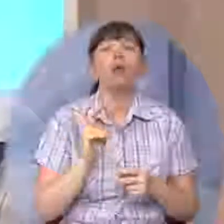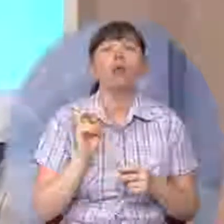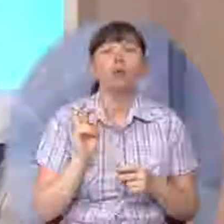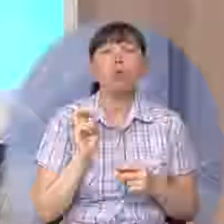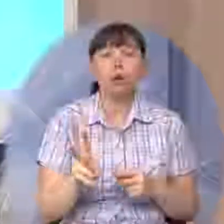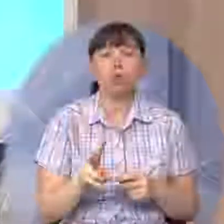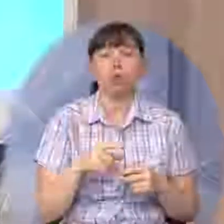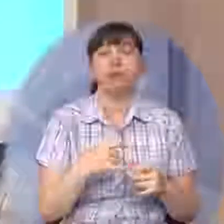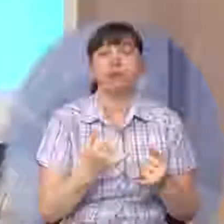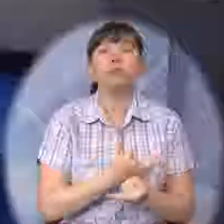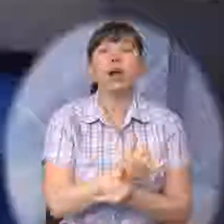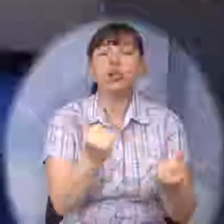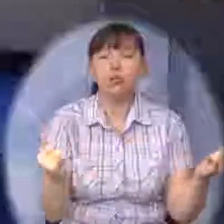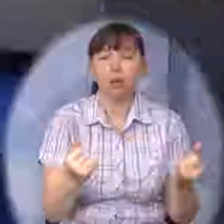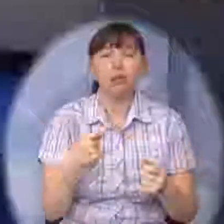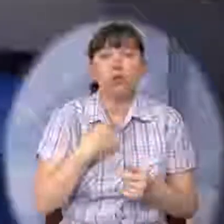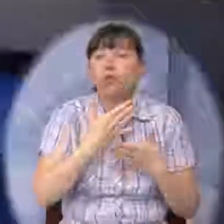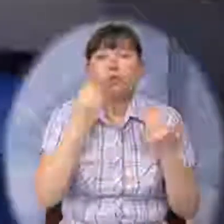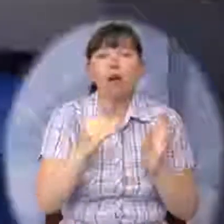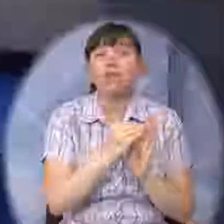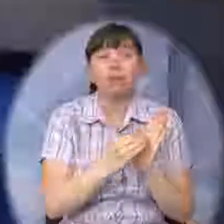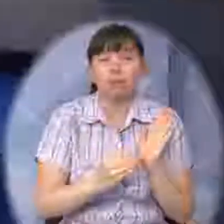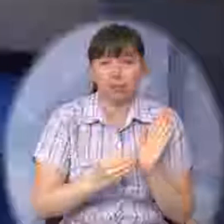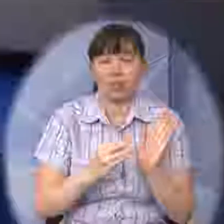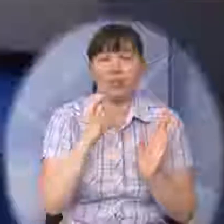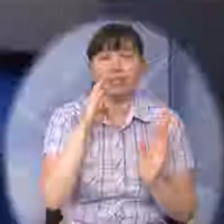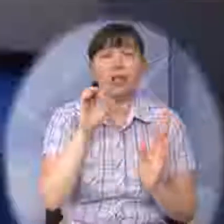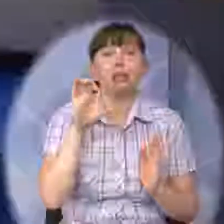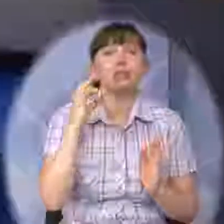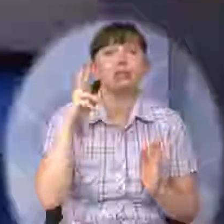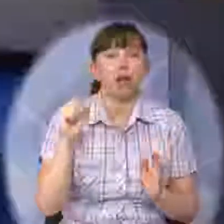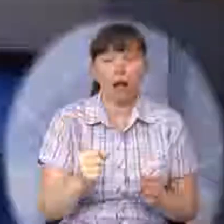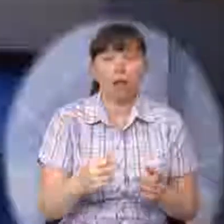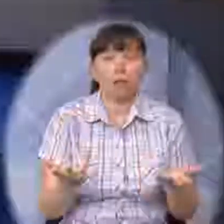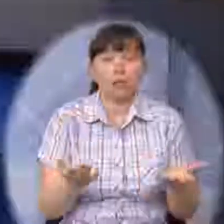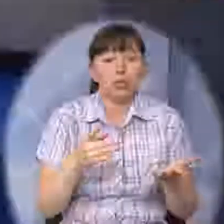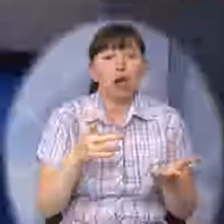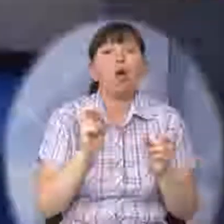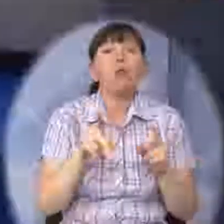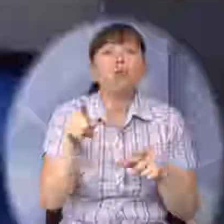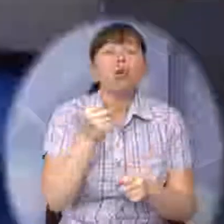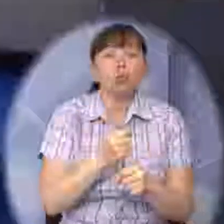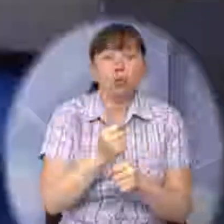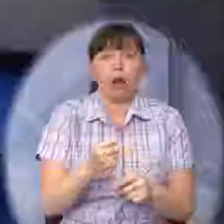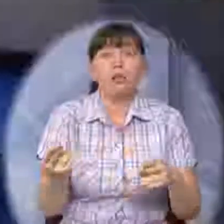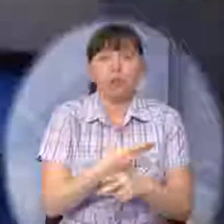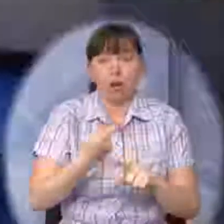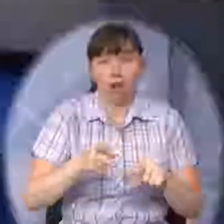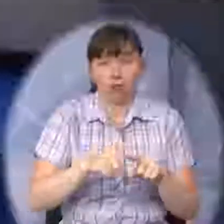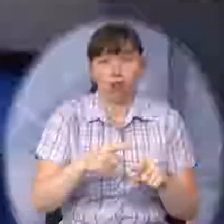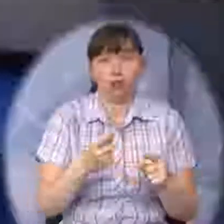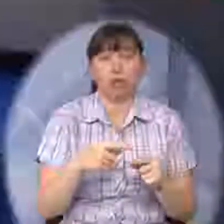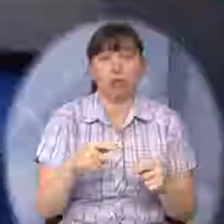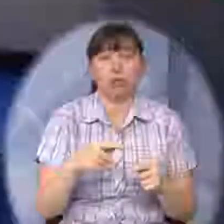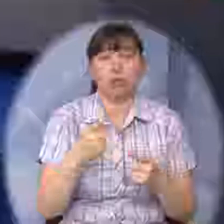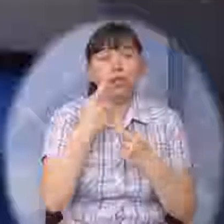asigurați, odată ce nu dispunem de aceste date și studii, pentru că când ai pe masă niște cifre, știi cu ce să operezi și cum, în care